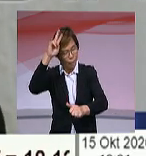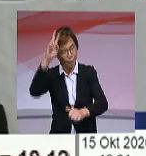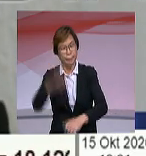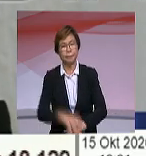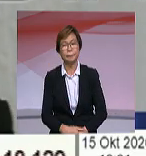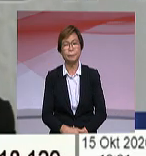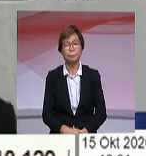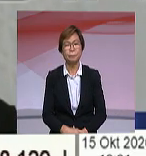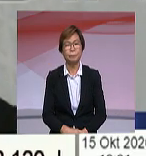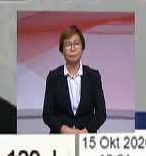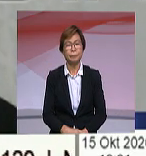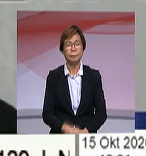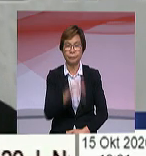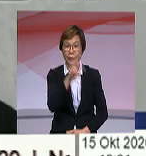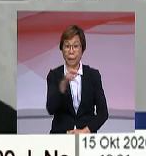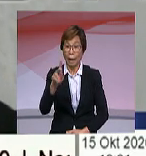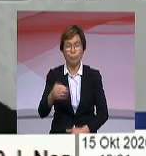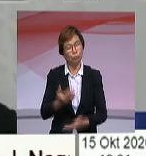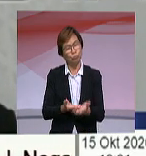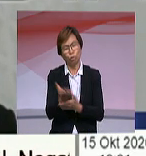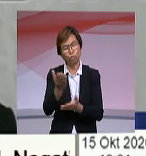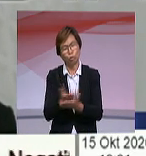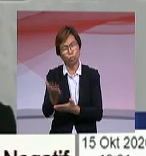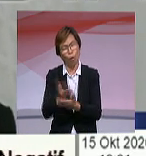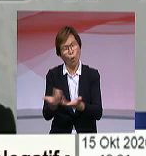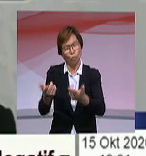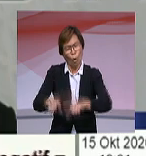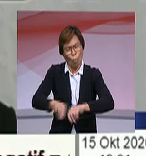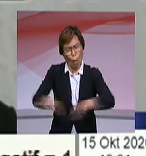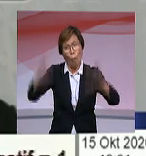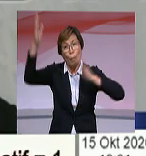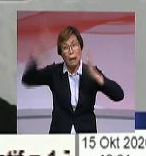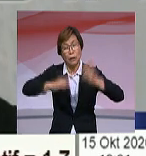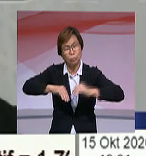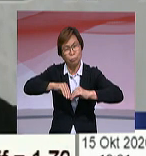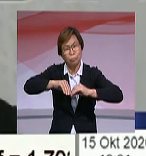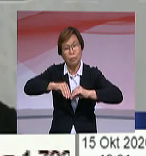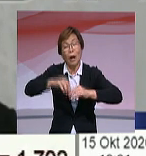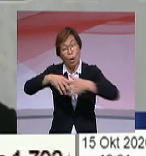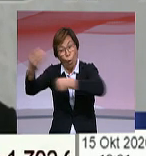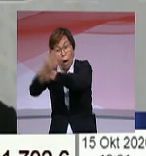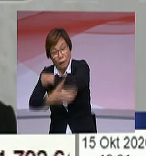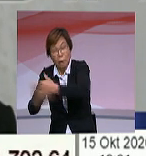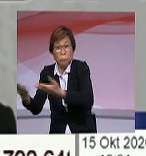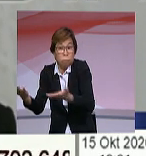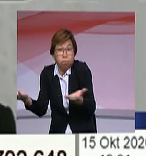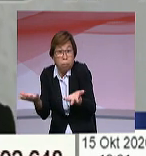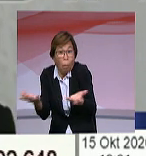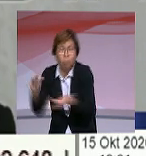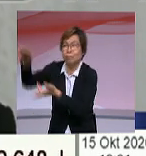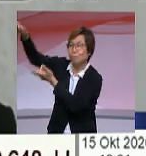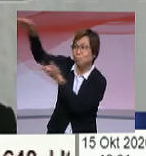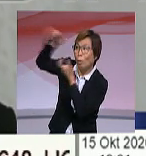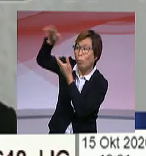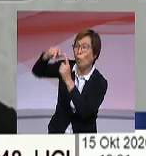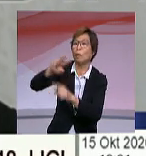masa. Kementerian akan terus memantau perkembangan kejadian jangkitan dalam negara dan juga luar negara melalui maklumat yang